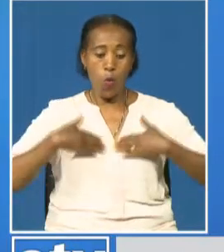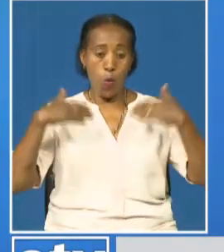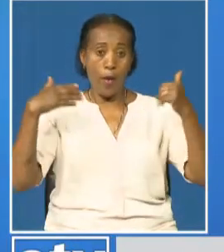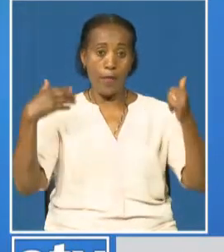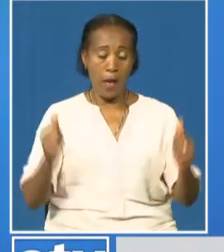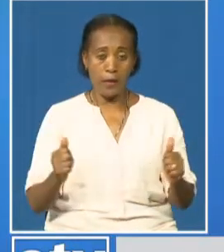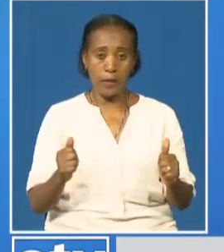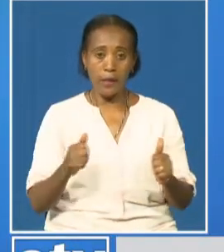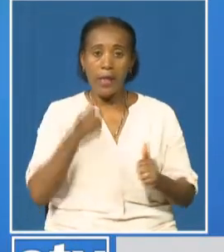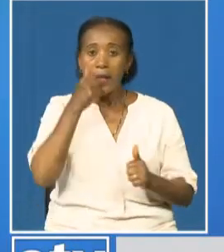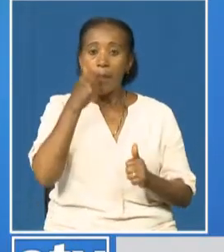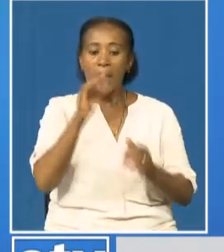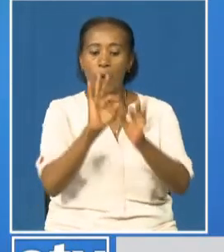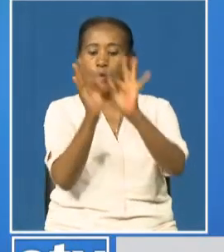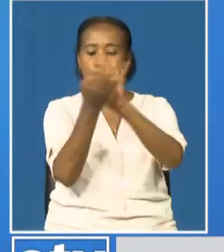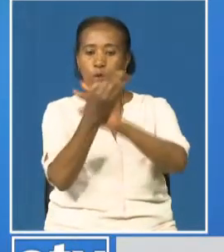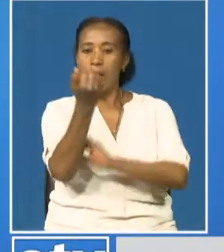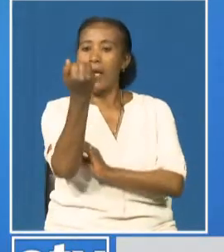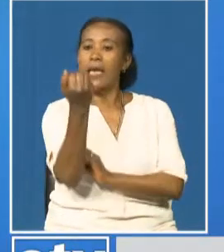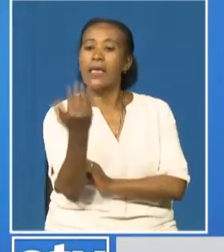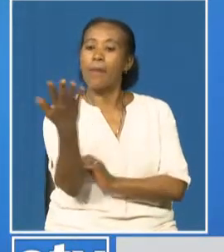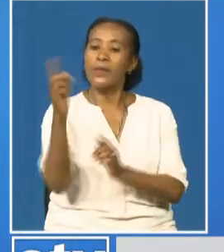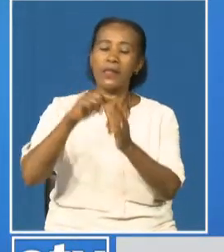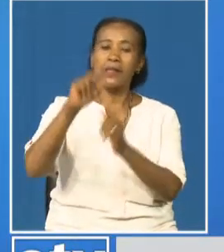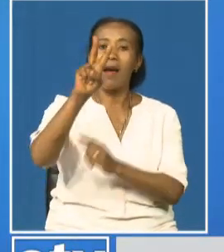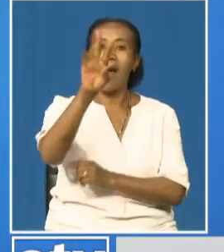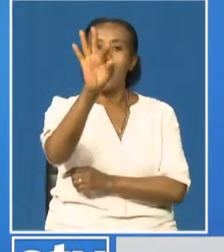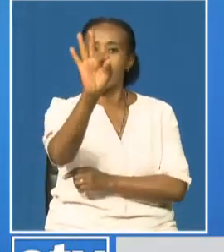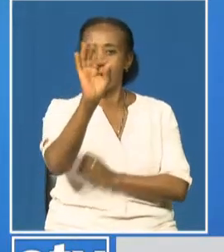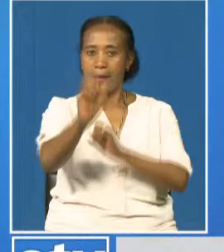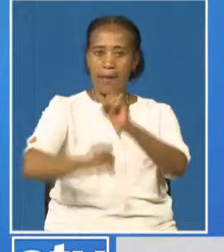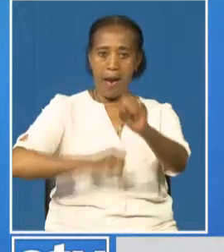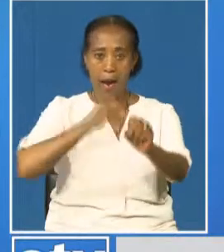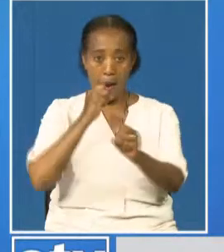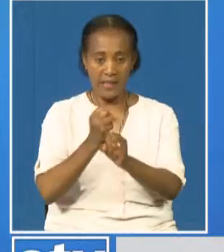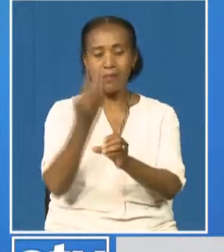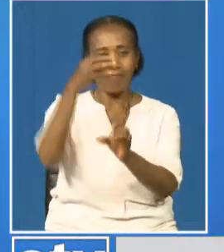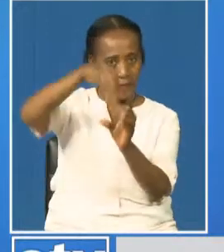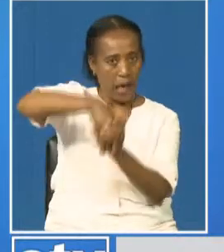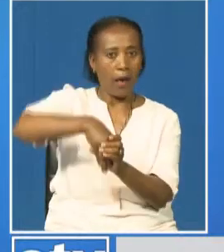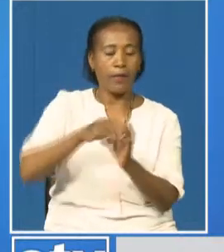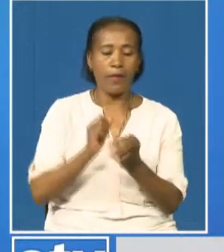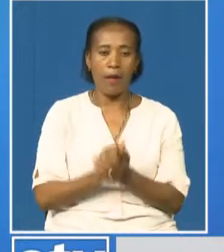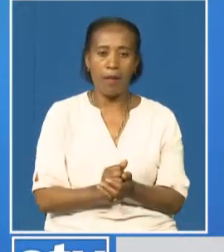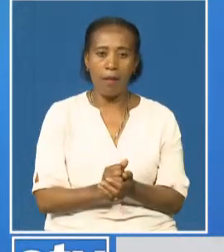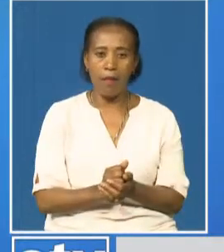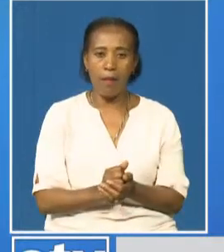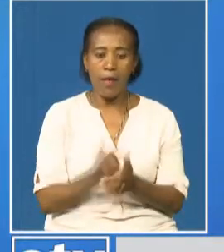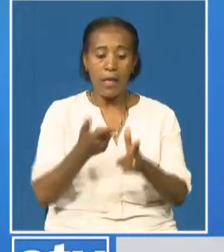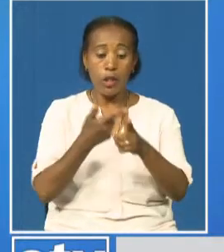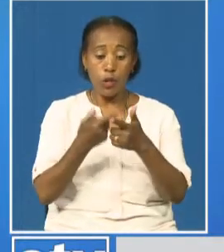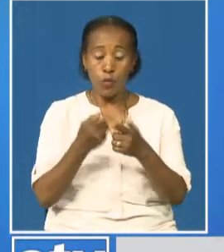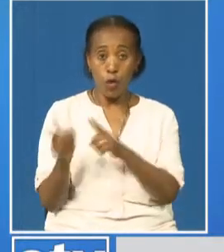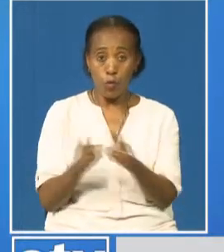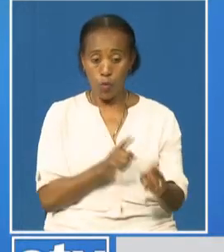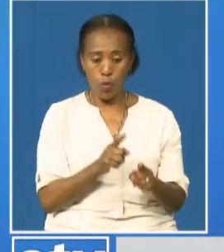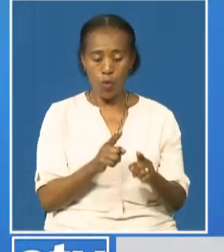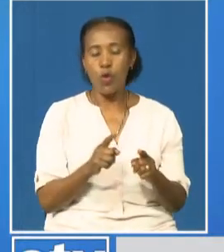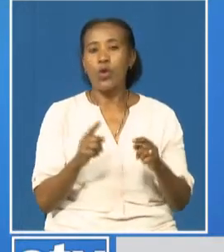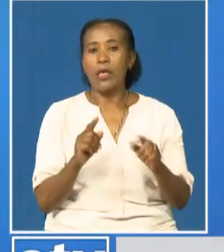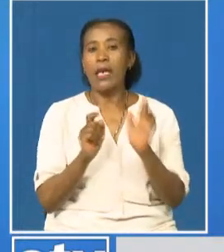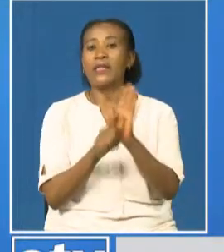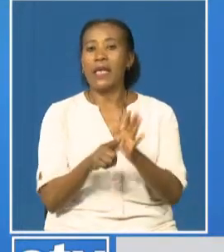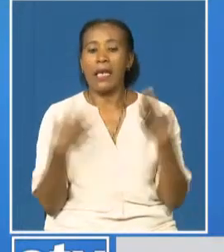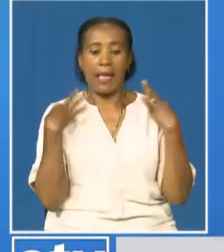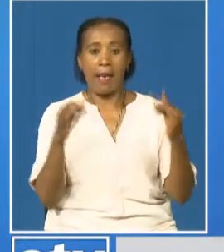ወጣት የሚለው ትርጉም ከ15 እስከ 29 ዓመት ያለውን ያካትታል። እንዲሁም ደግሞ ለምሳሌ በጤናው